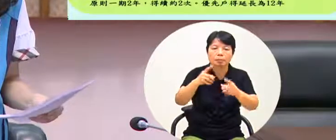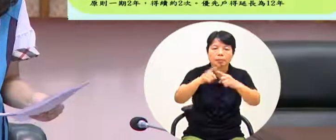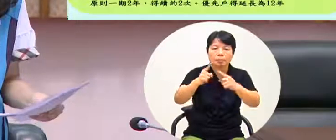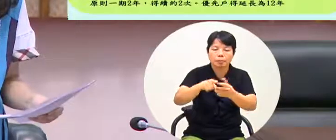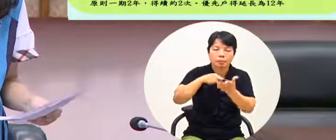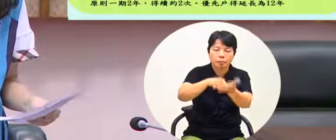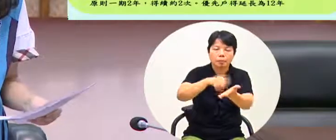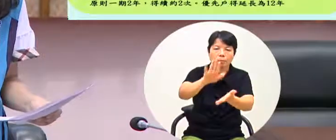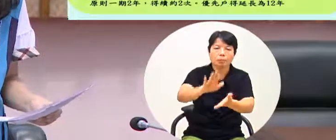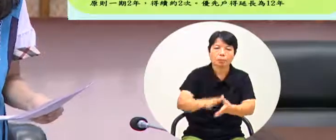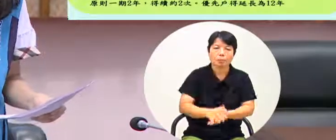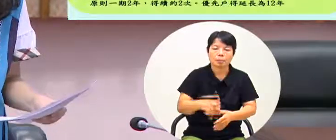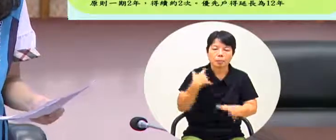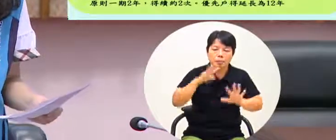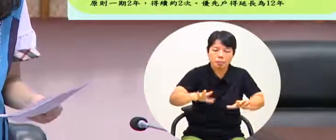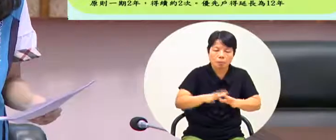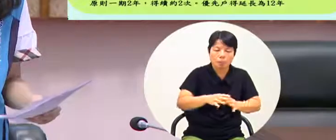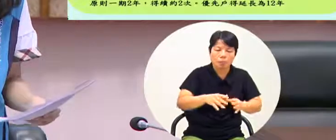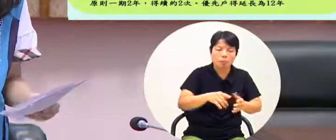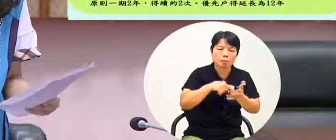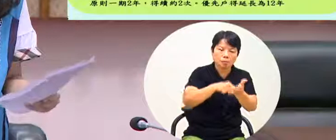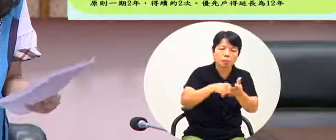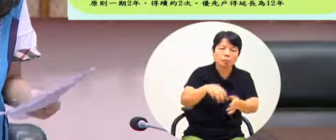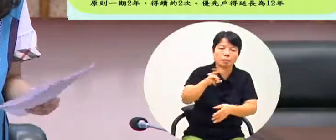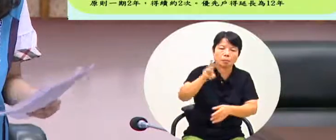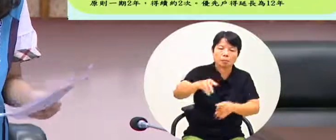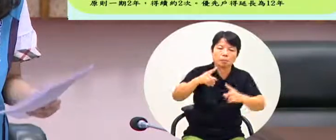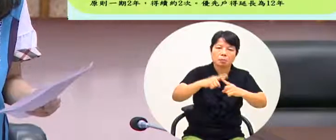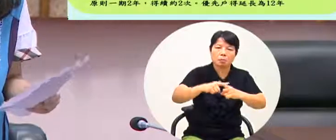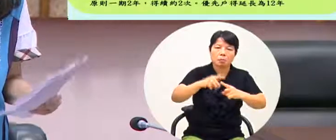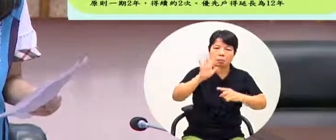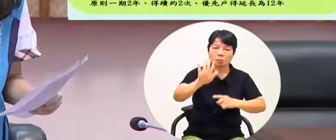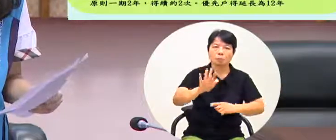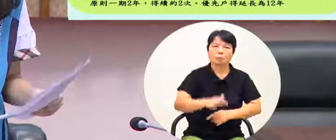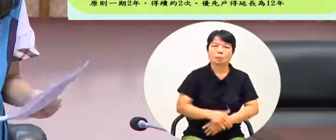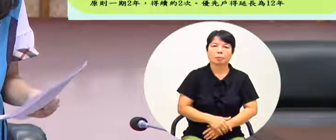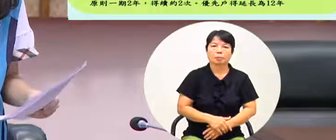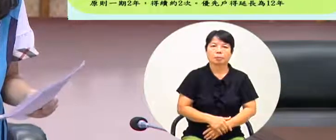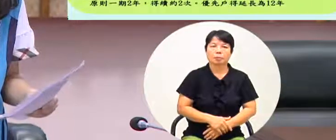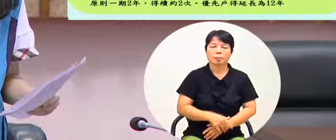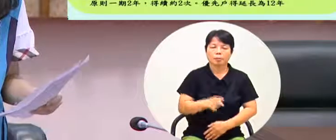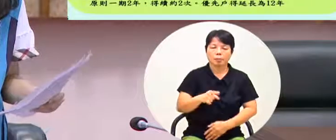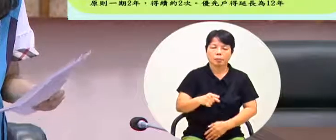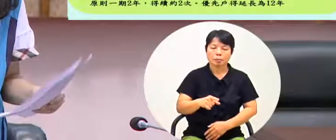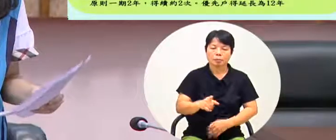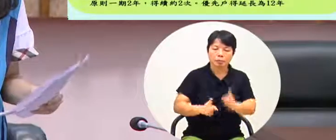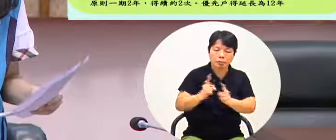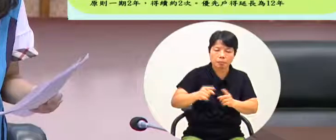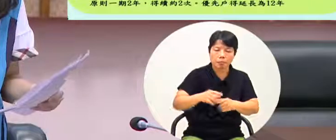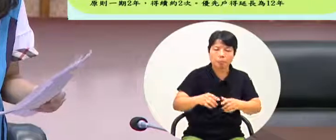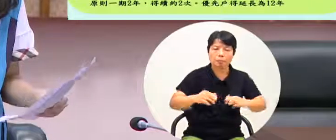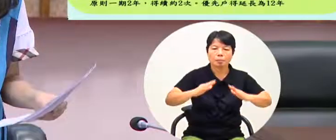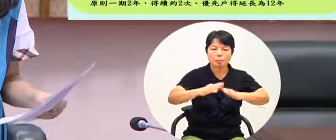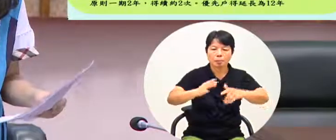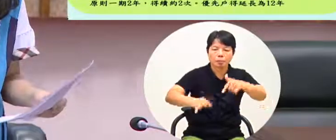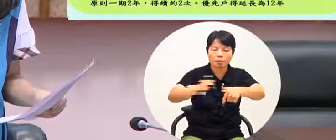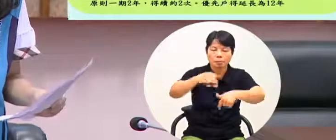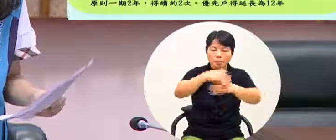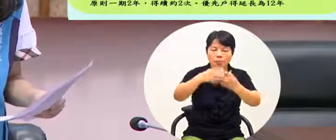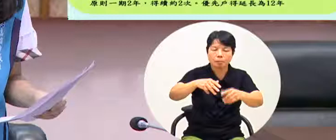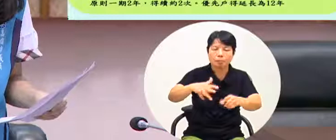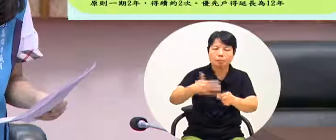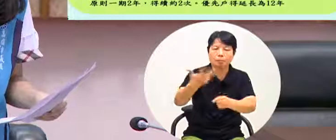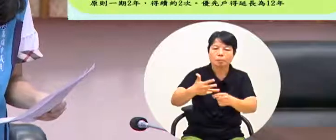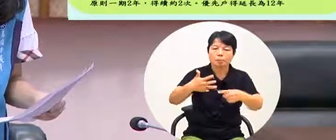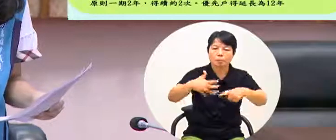有3000人申请哦。那比较市价，我们就打8折嘛，所以说照顾青年这些需求。